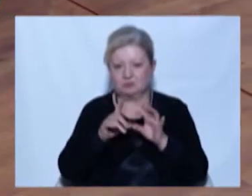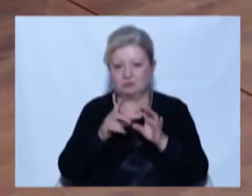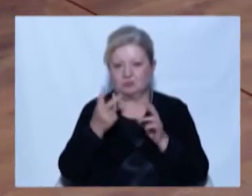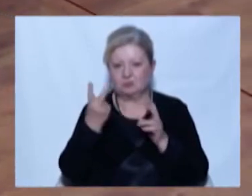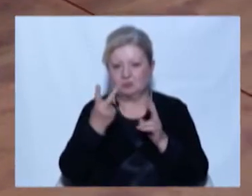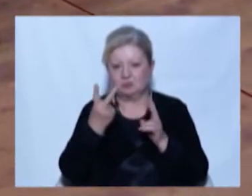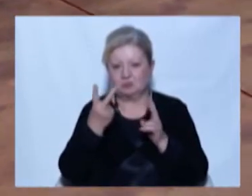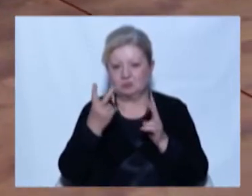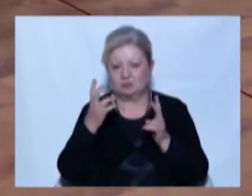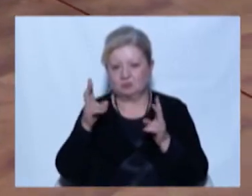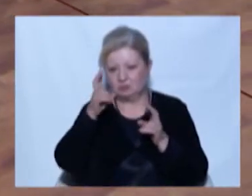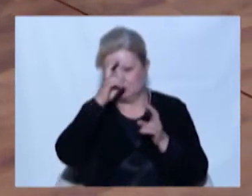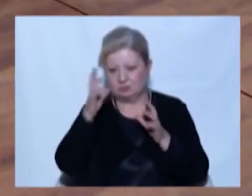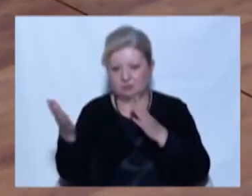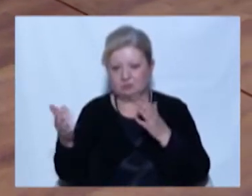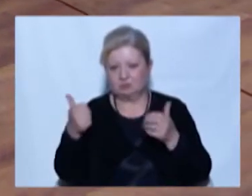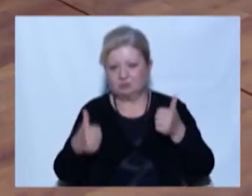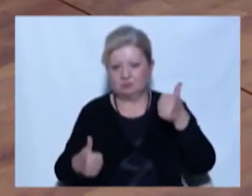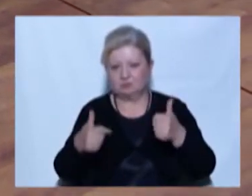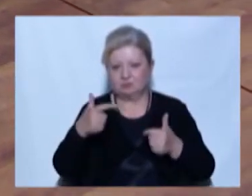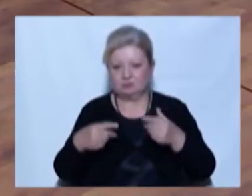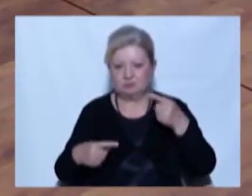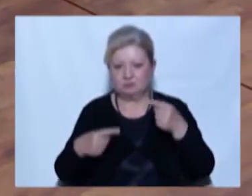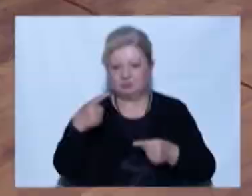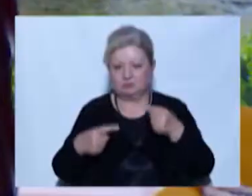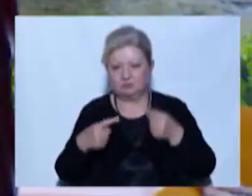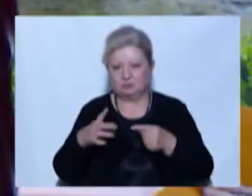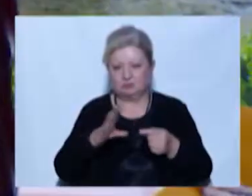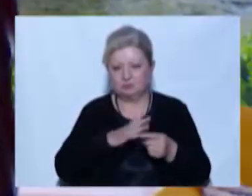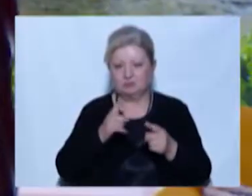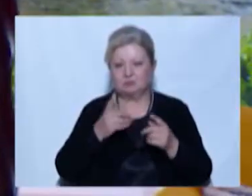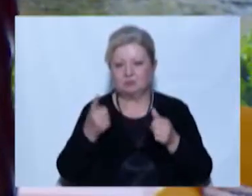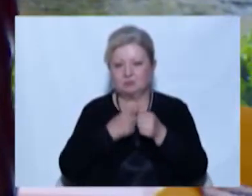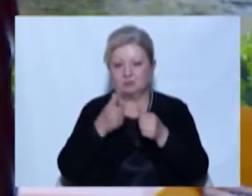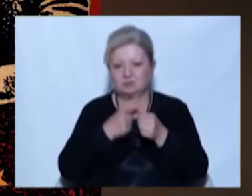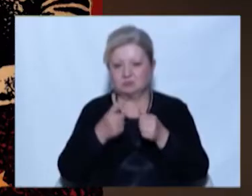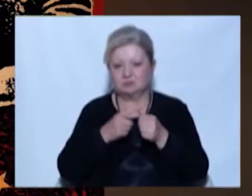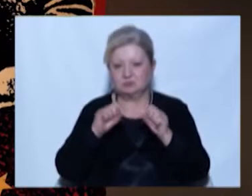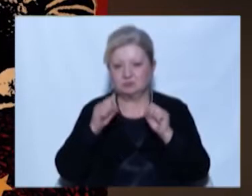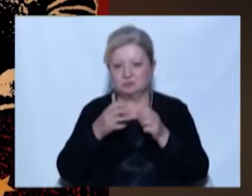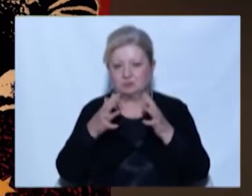ორ სამყაროს შორის დაპირისპირებაზე, რომელიც კაცობრიობის ისტორიაში ცივი ომის სახელით შევიდა.